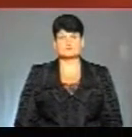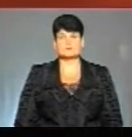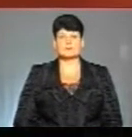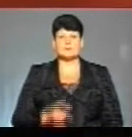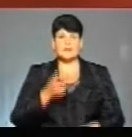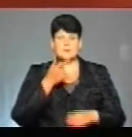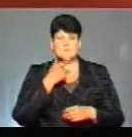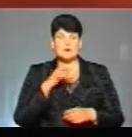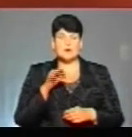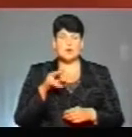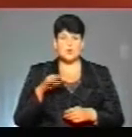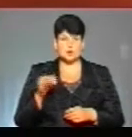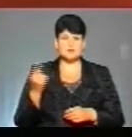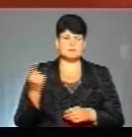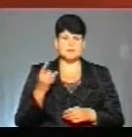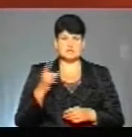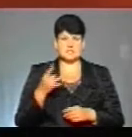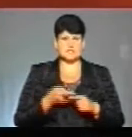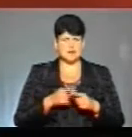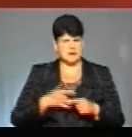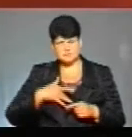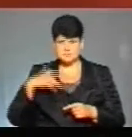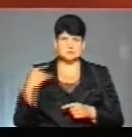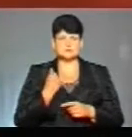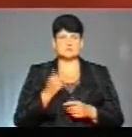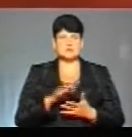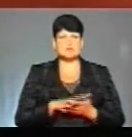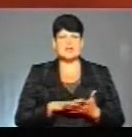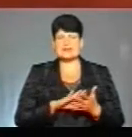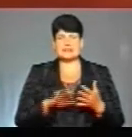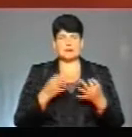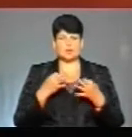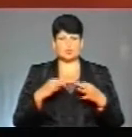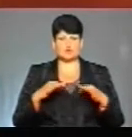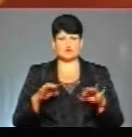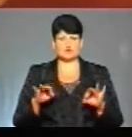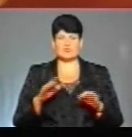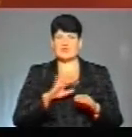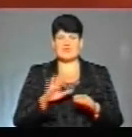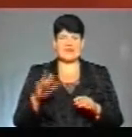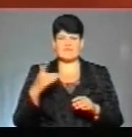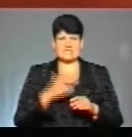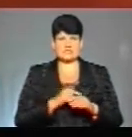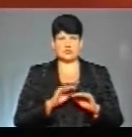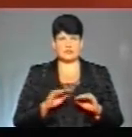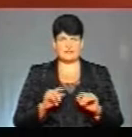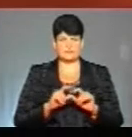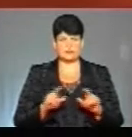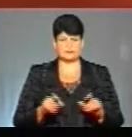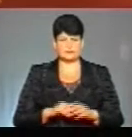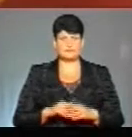Пані Олю, чи вперше цього року така категорична заява щодо недопуску невакцинованих дітей до